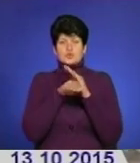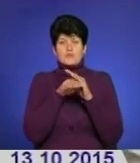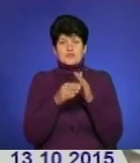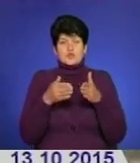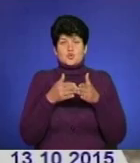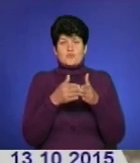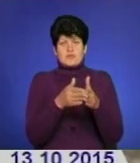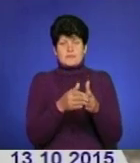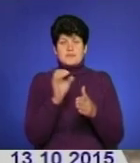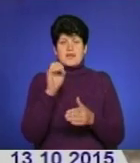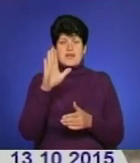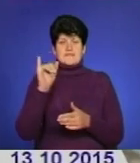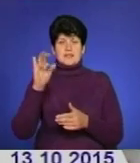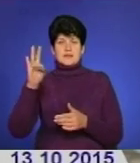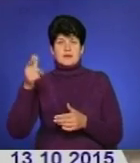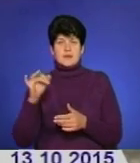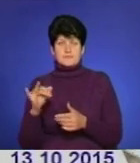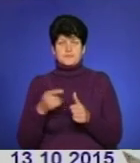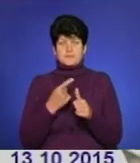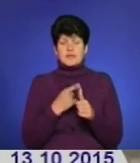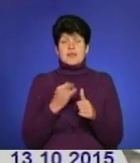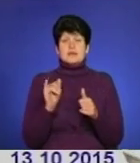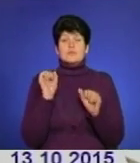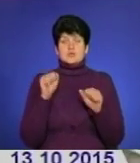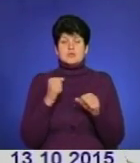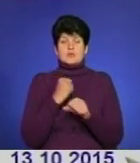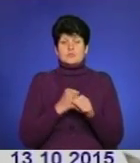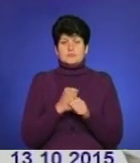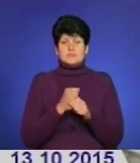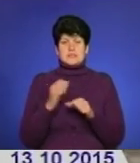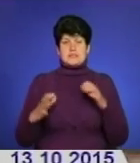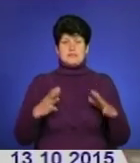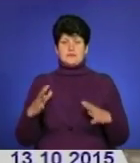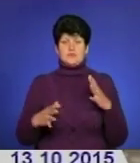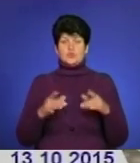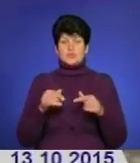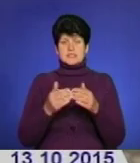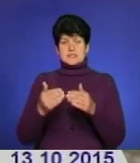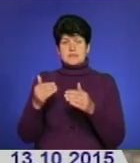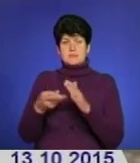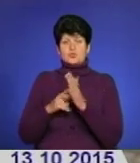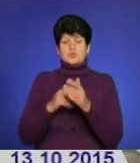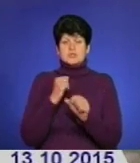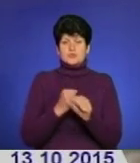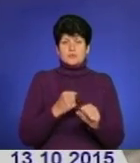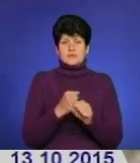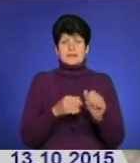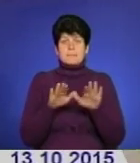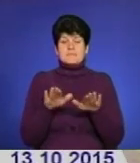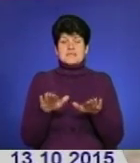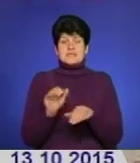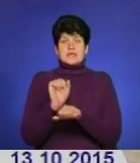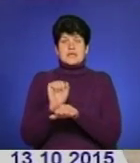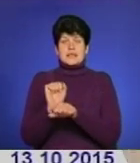це називаються елінги, і також де можна проводити розминки. Тут ззаді планується провести такі місця кемпінги,